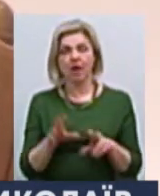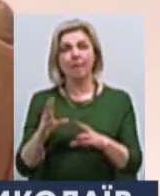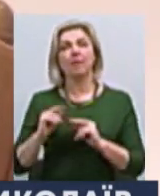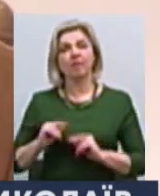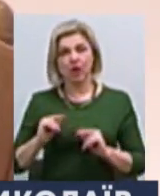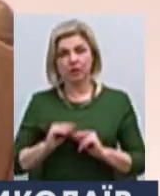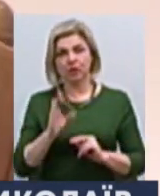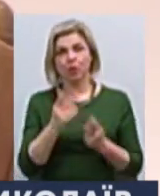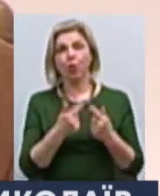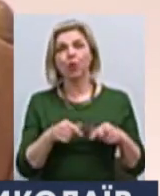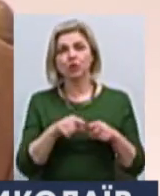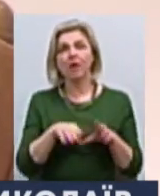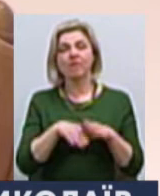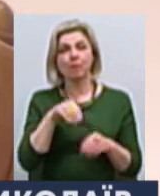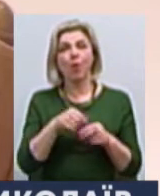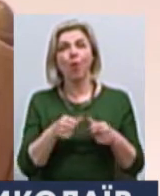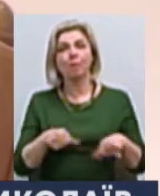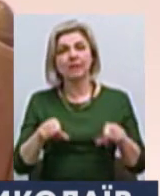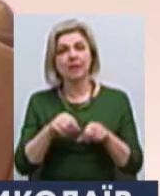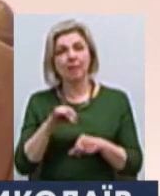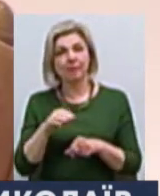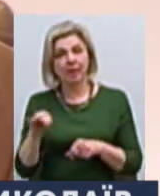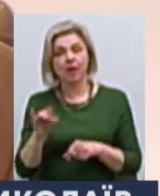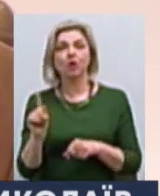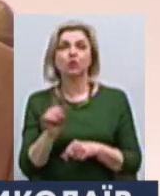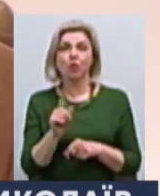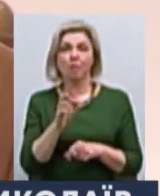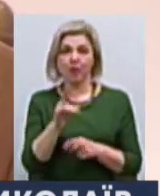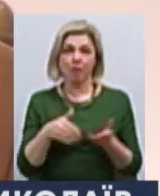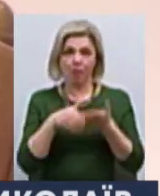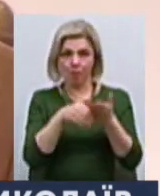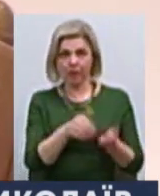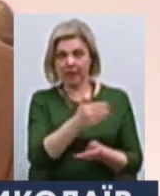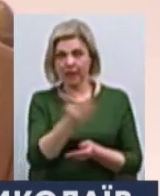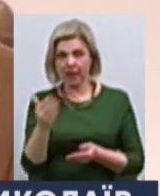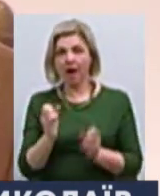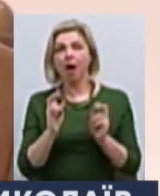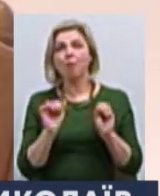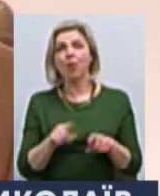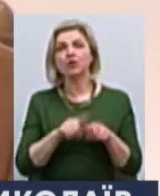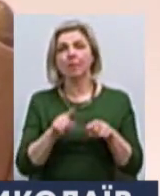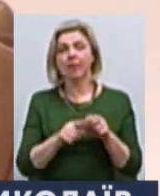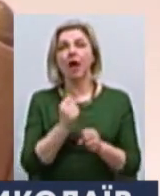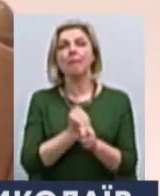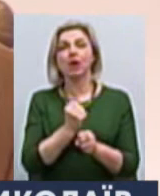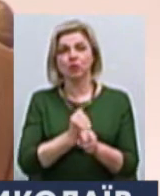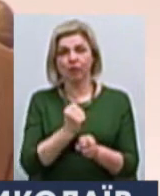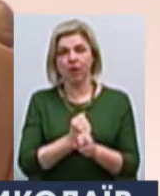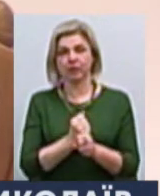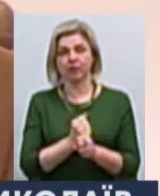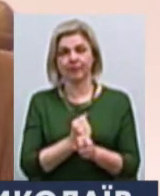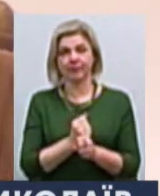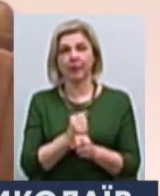співпрацювати з окружними виборчими комісіями для того, щоб допомогти їм якнаймога швидше опрацювати